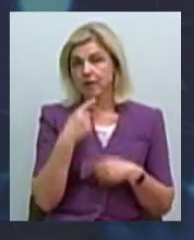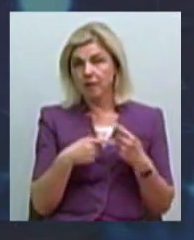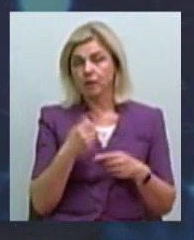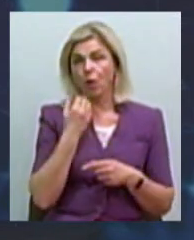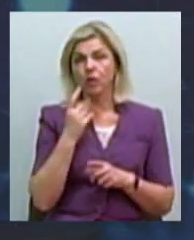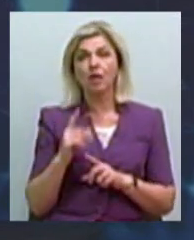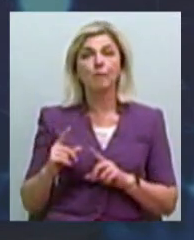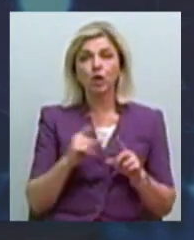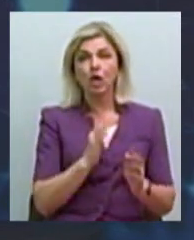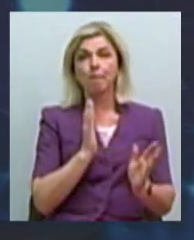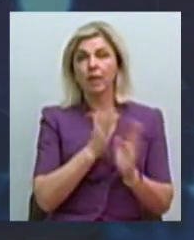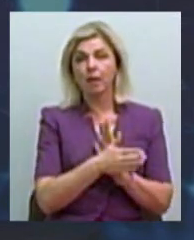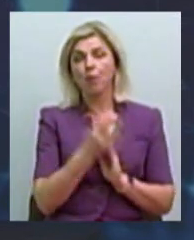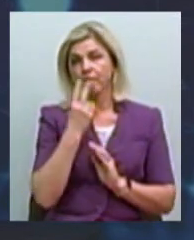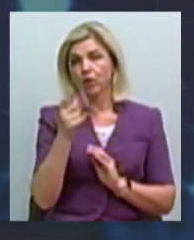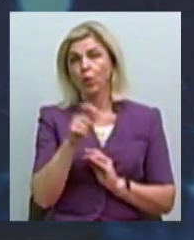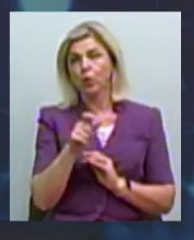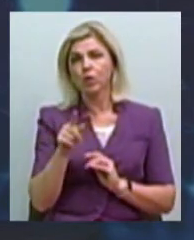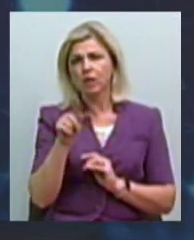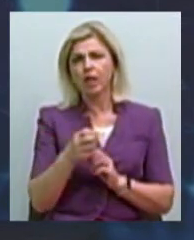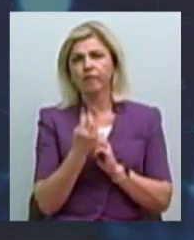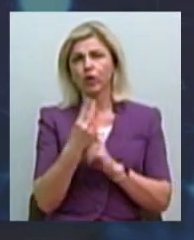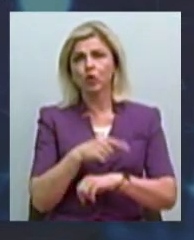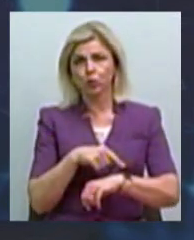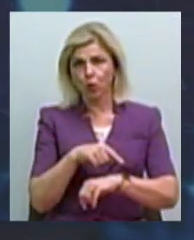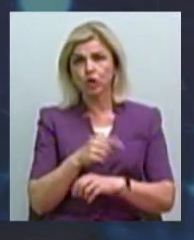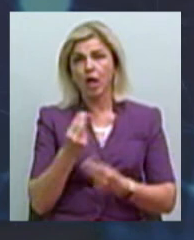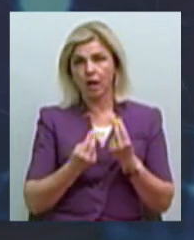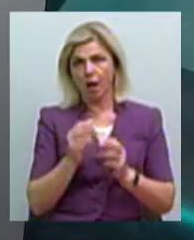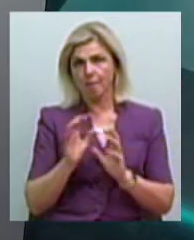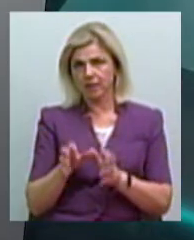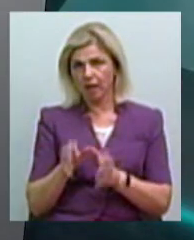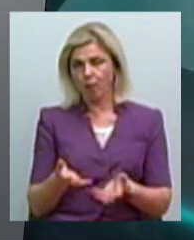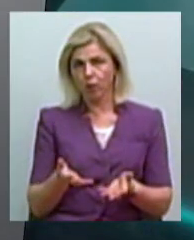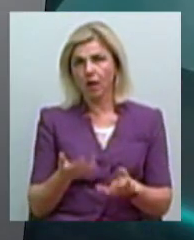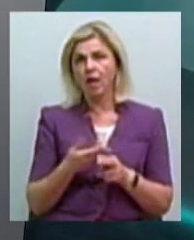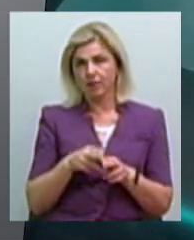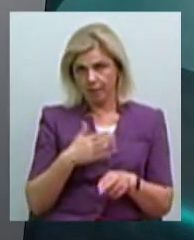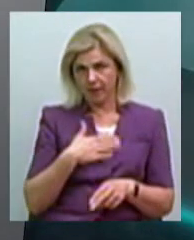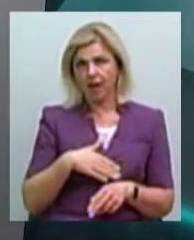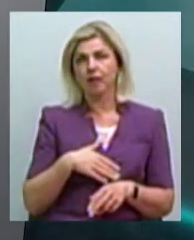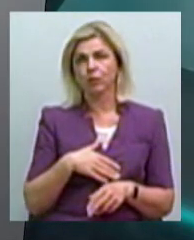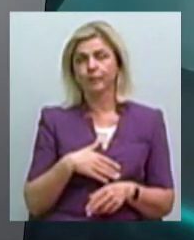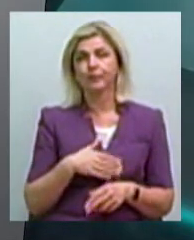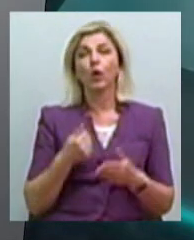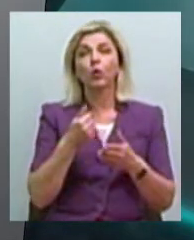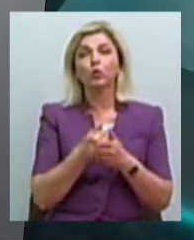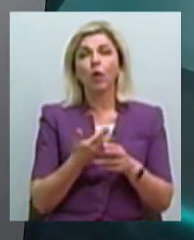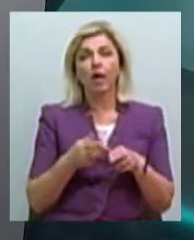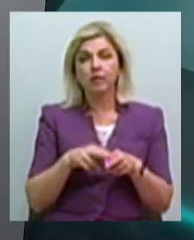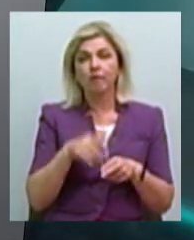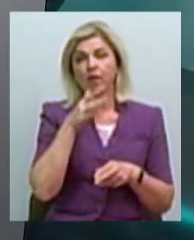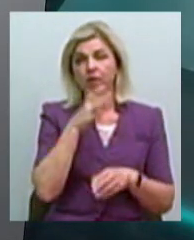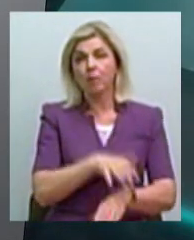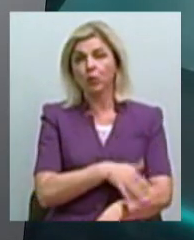проезжаем где-либо мимо, я вижу, там люди даже в 12 часов ночи играют в баскетбол. Ну, на самом деле это приятно. До этого долгое время она